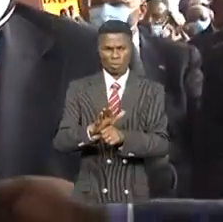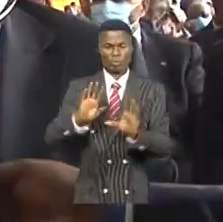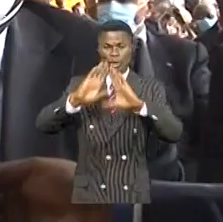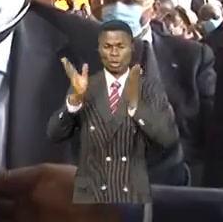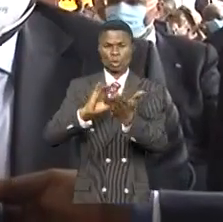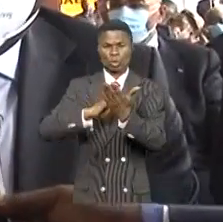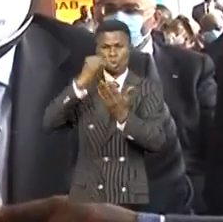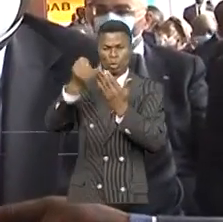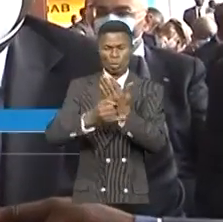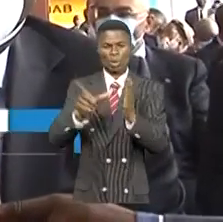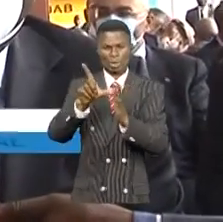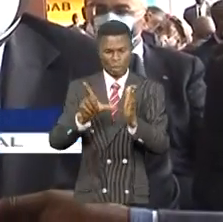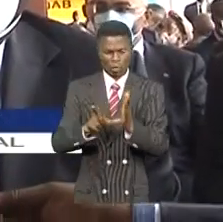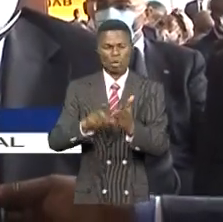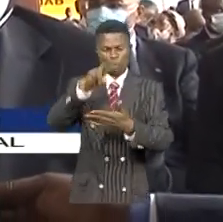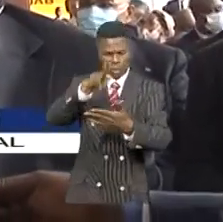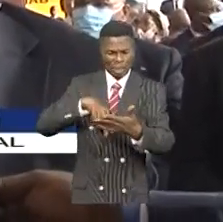loi avec